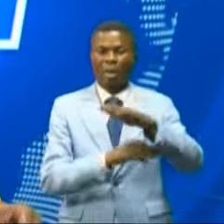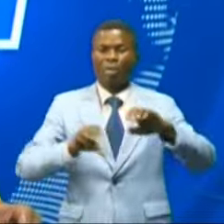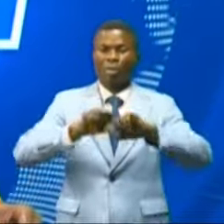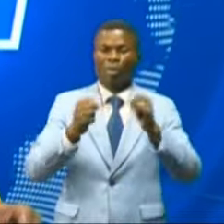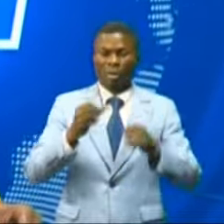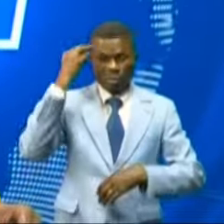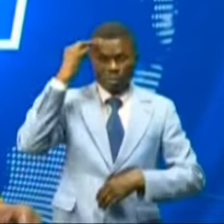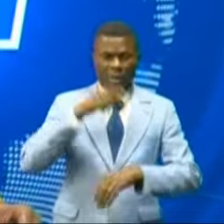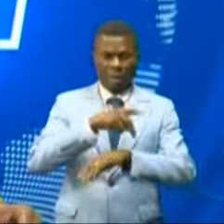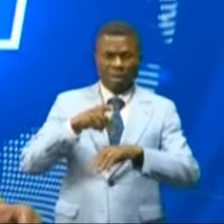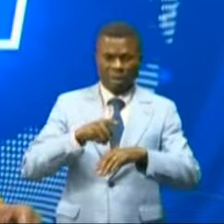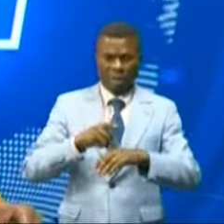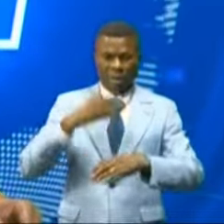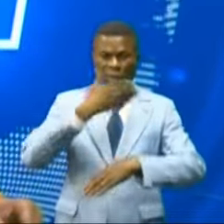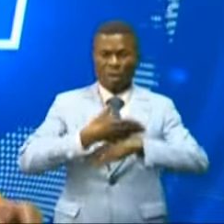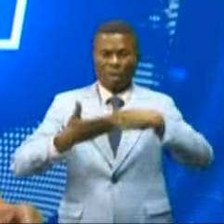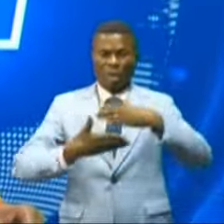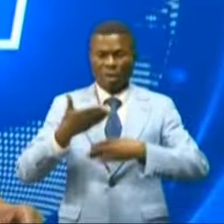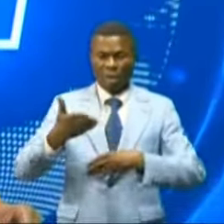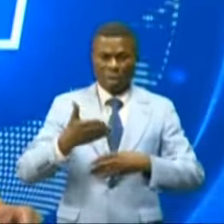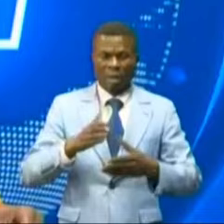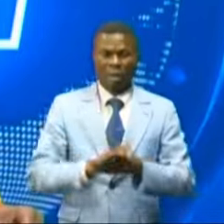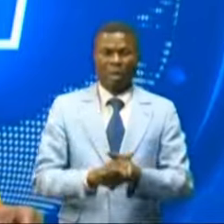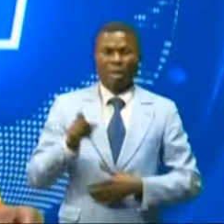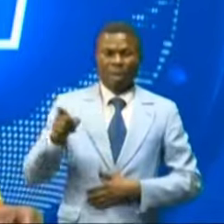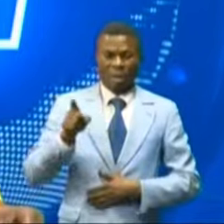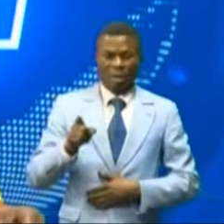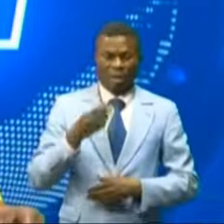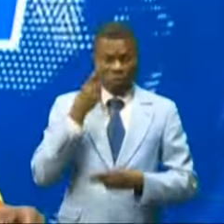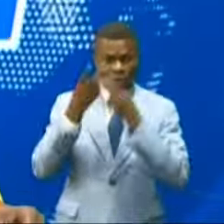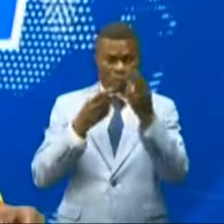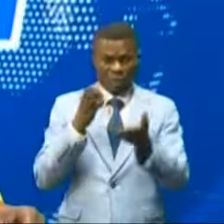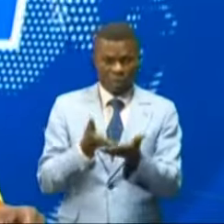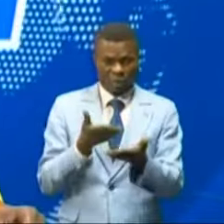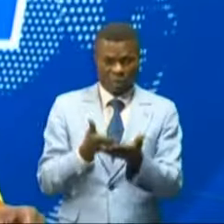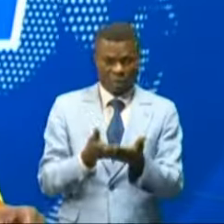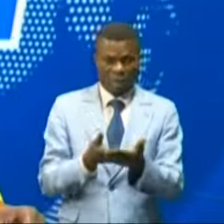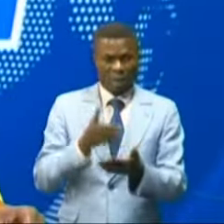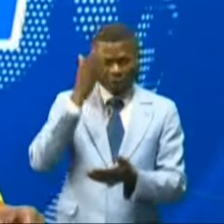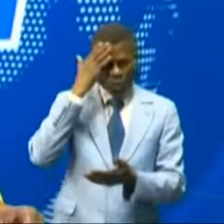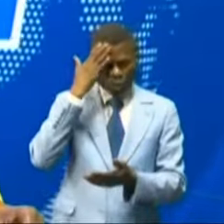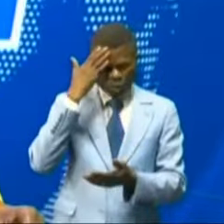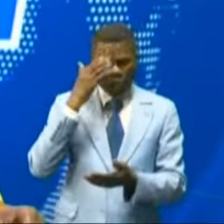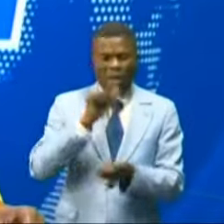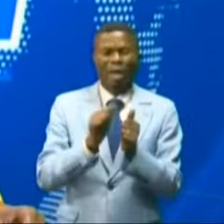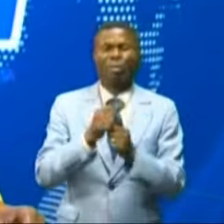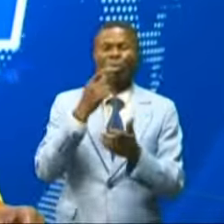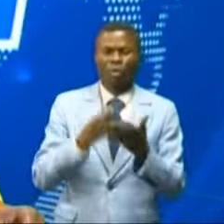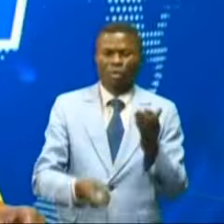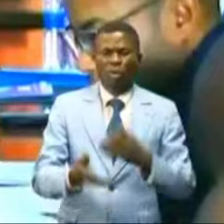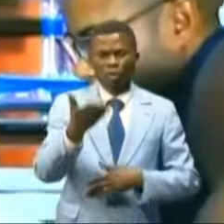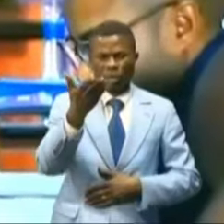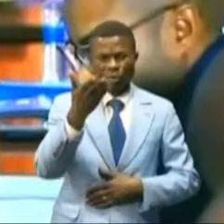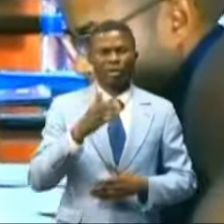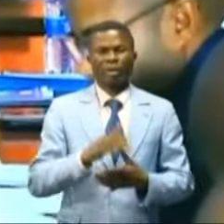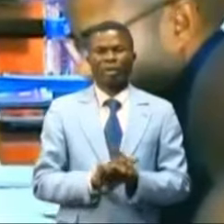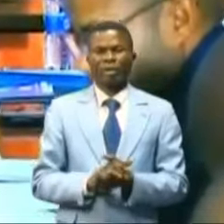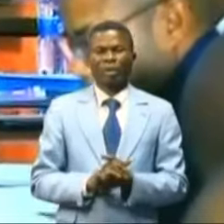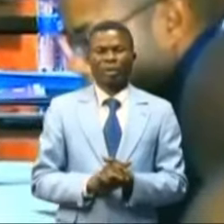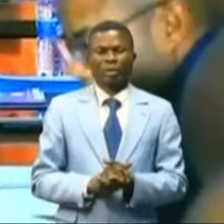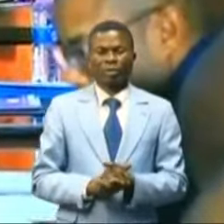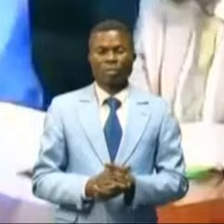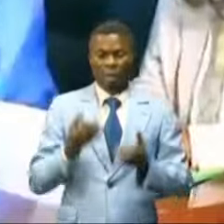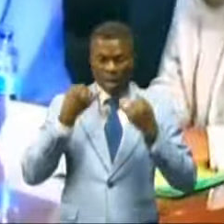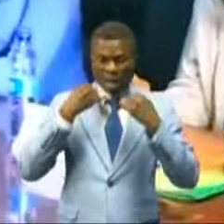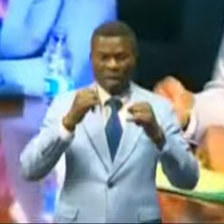le ministre provincial des infrastructures, Venance Mutombo, a effectué une visite d'inspection pour faire un état des lieux. Instruit par